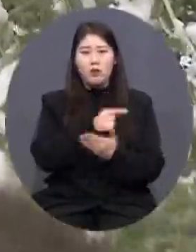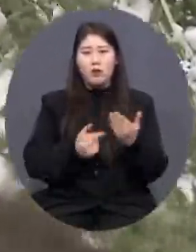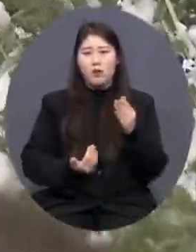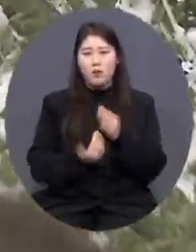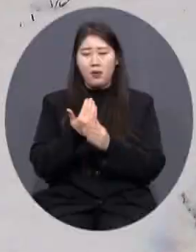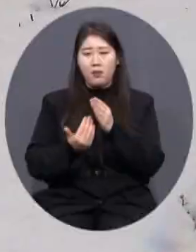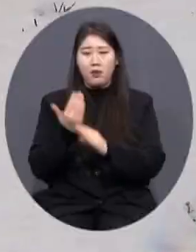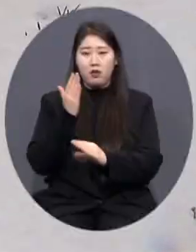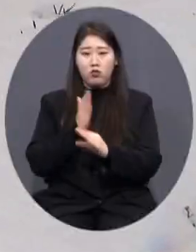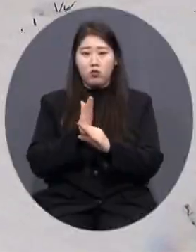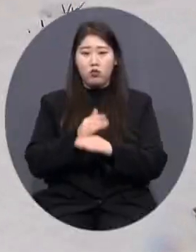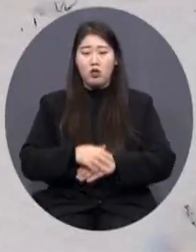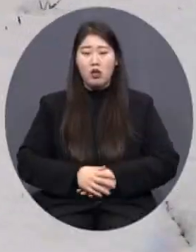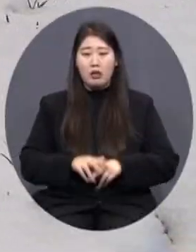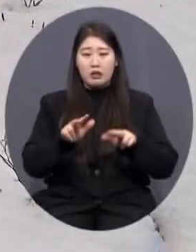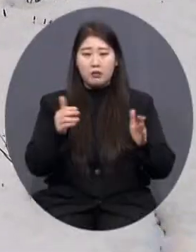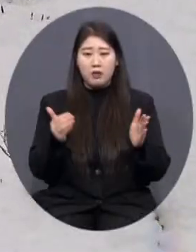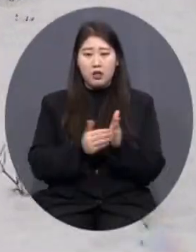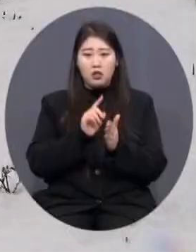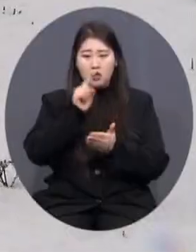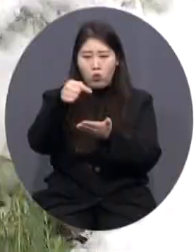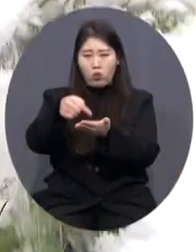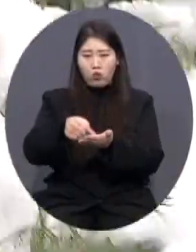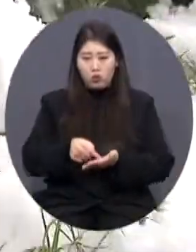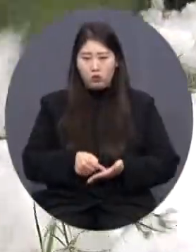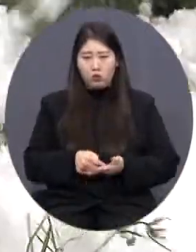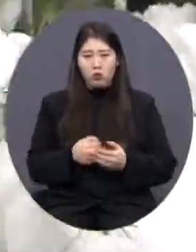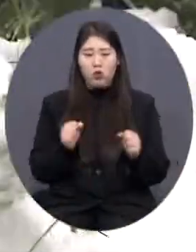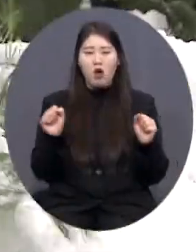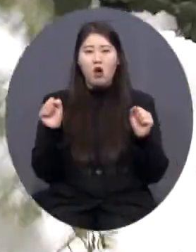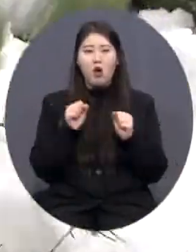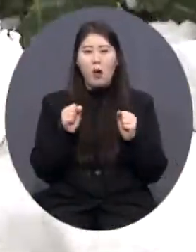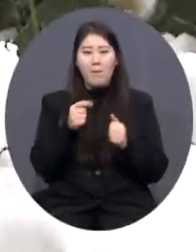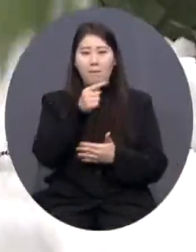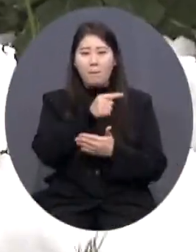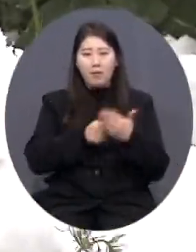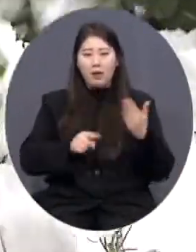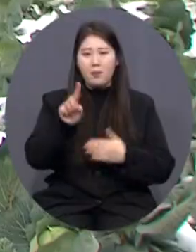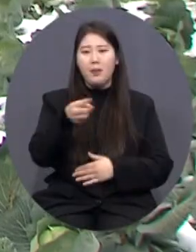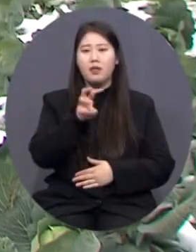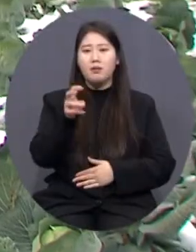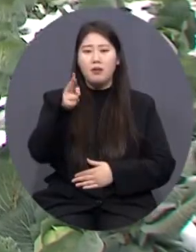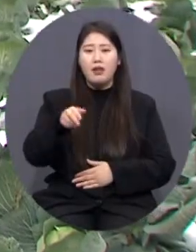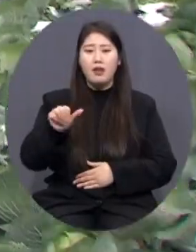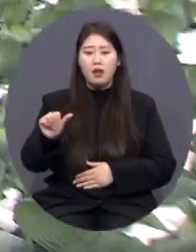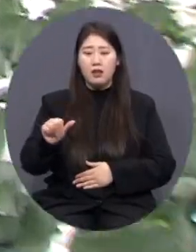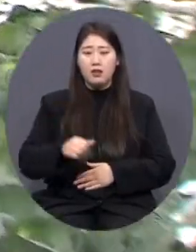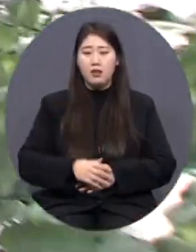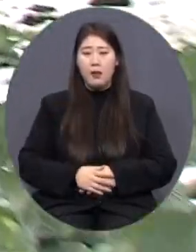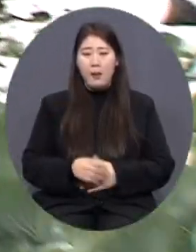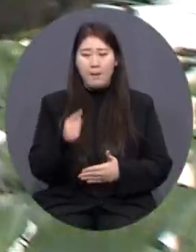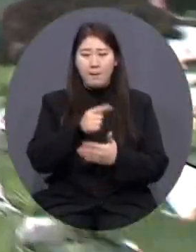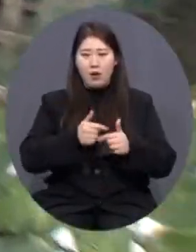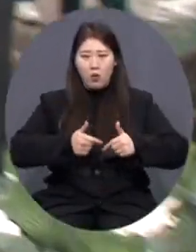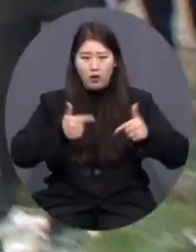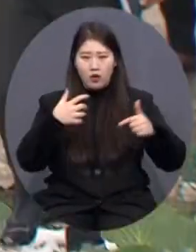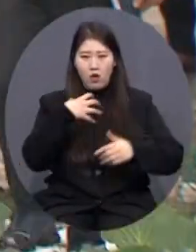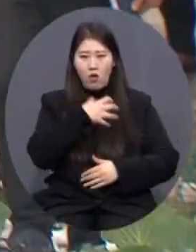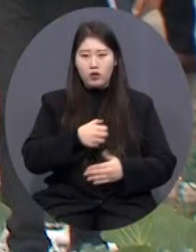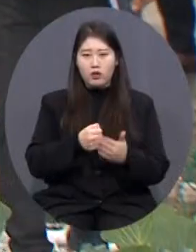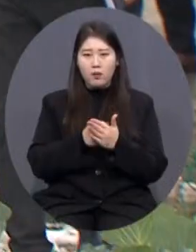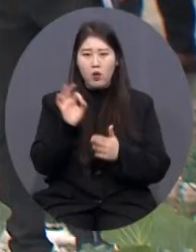있습니다. 지금까지 신고된 농작물 언피해는 월동무 130헥타르. 피해 확산 우려에